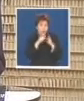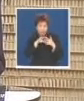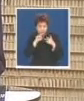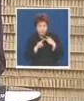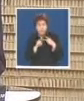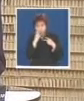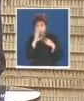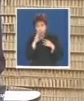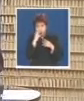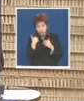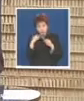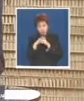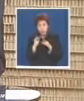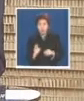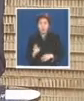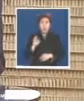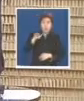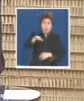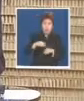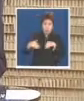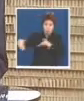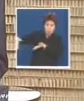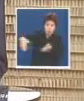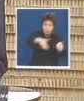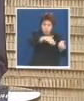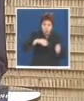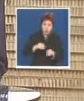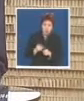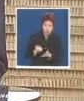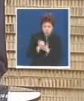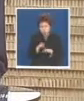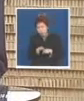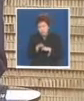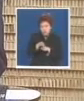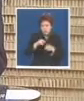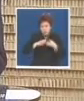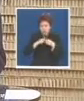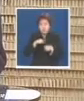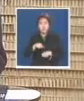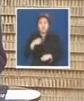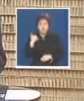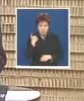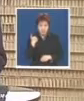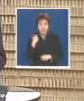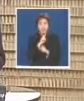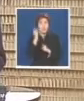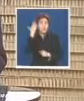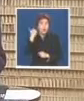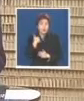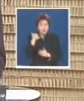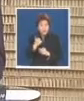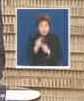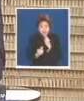ายการเนี่ยก็จะมีบางสะพานซึ่งขาดเป็นช่วงยาวเกินกว่าที่จะใช้มาตรการชั่วคราวได้นะครับแต่ผมก็ได้ไปเยี่ยมเมื่อวานนี้นะครับ